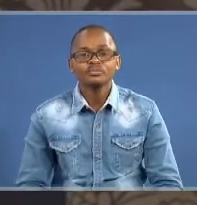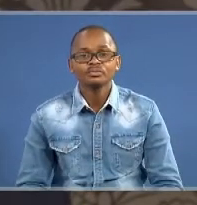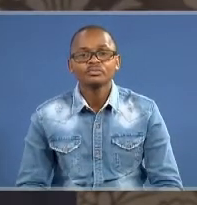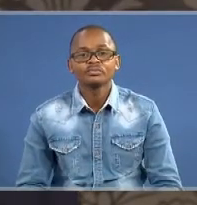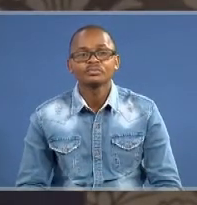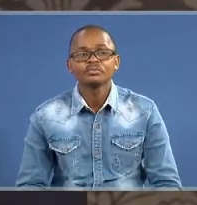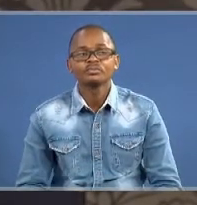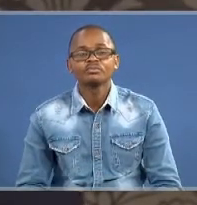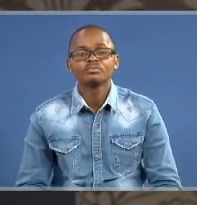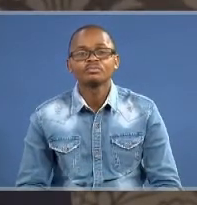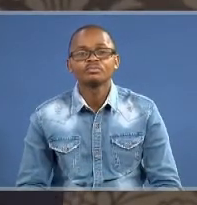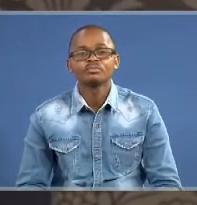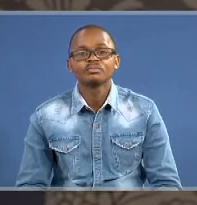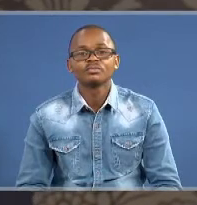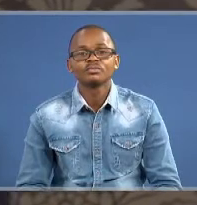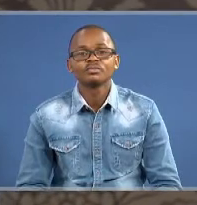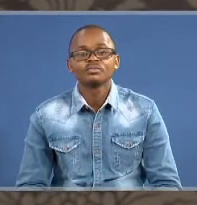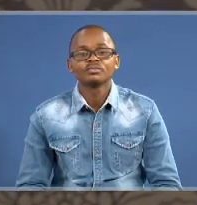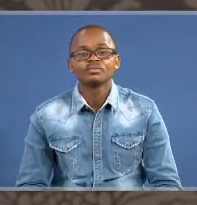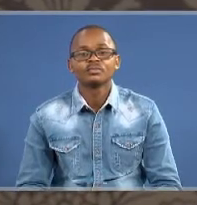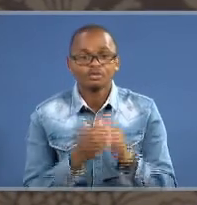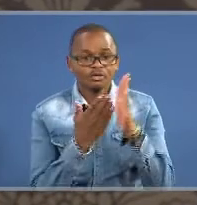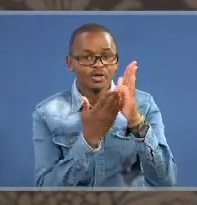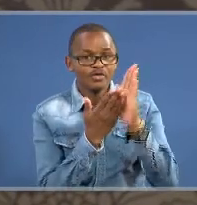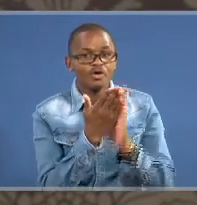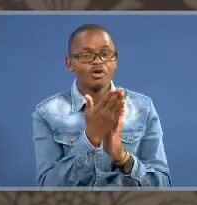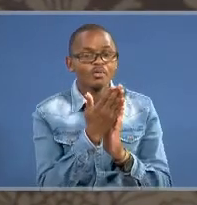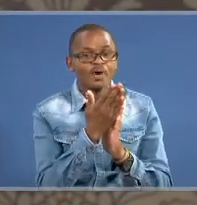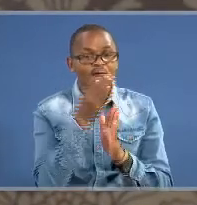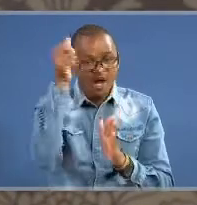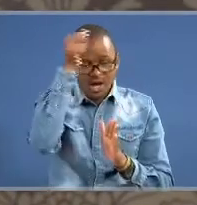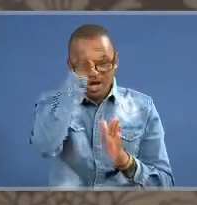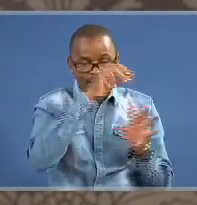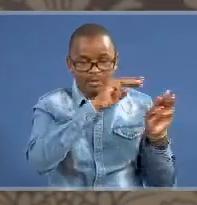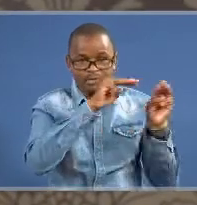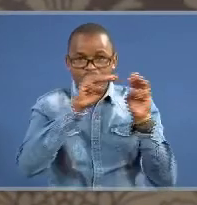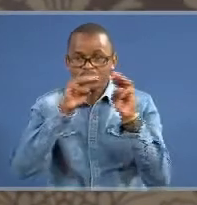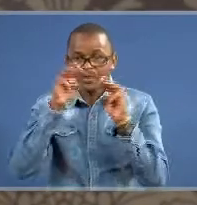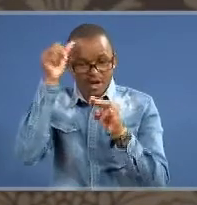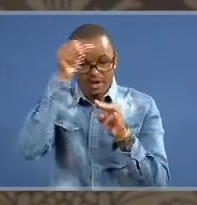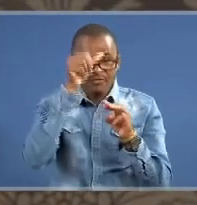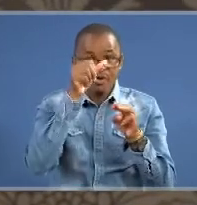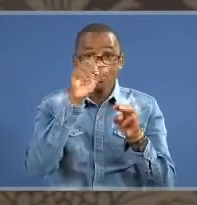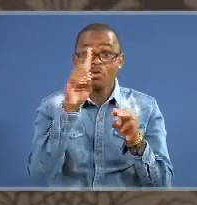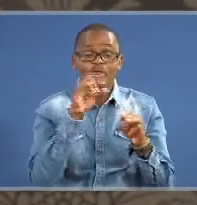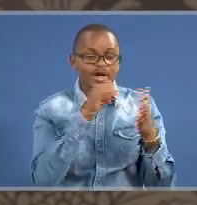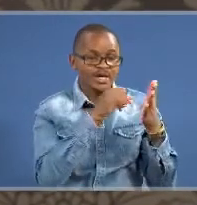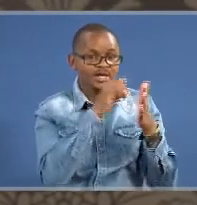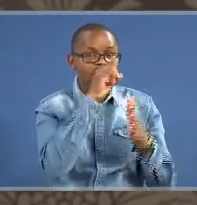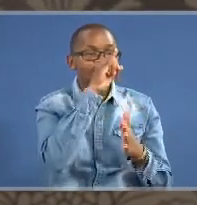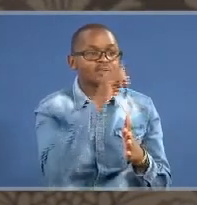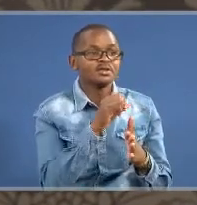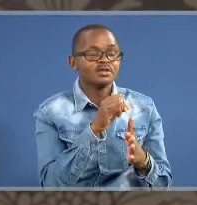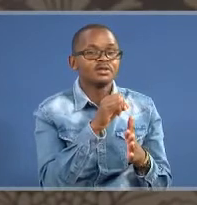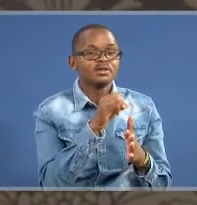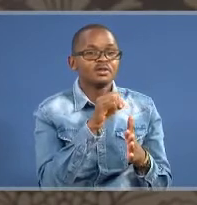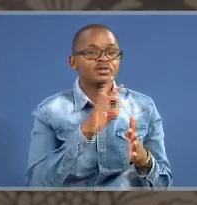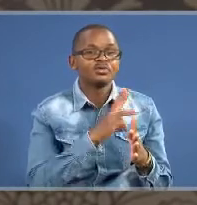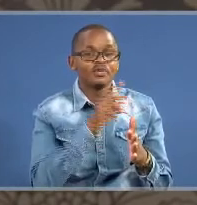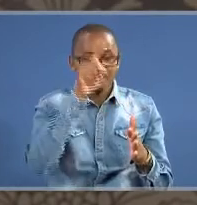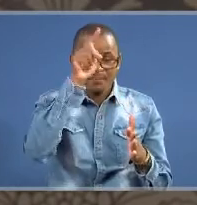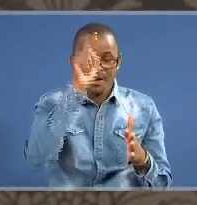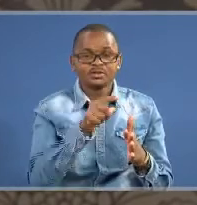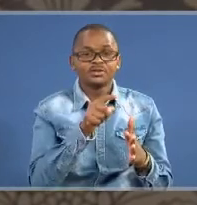that to develop Africa, to move Africa from where it is, we need